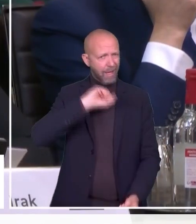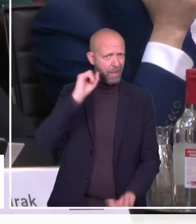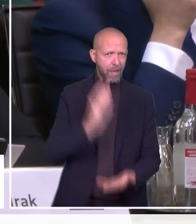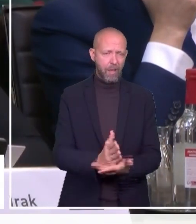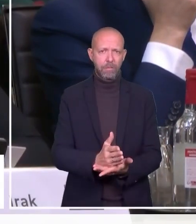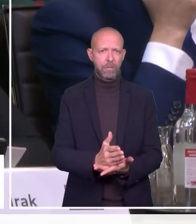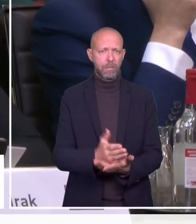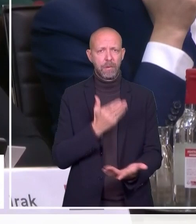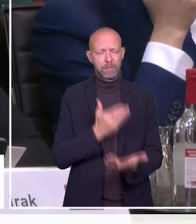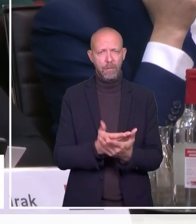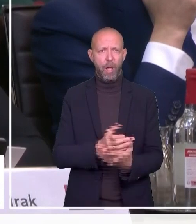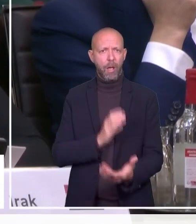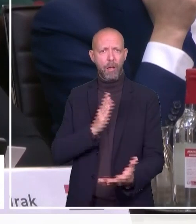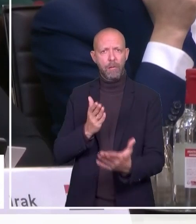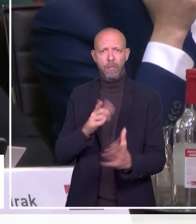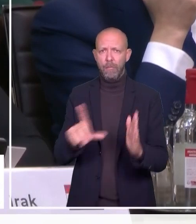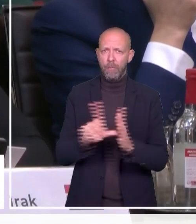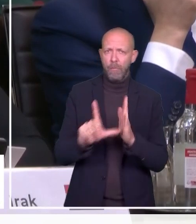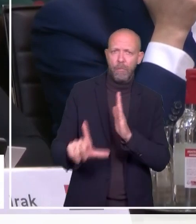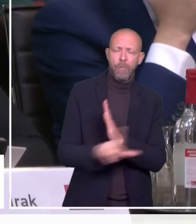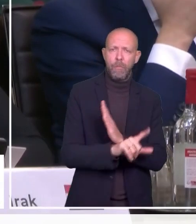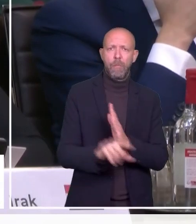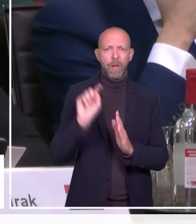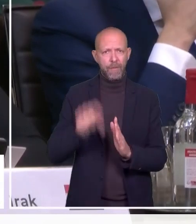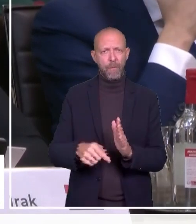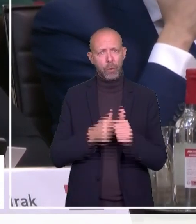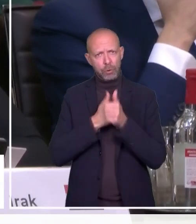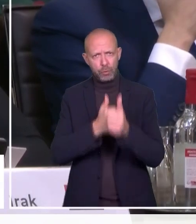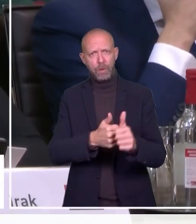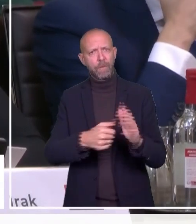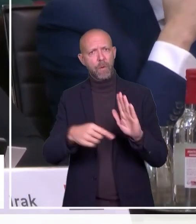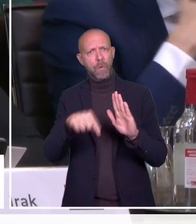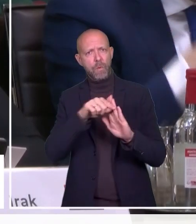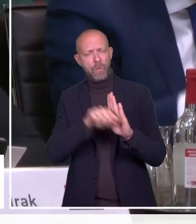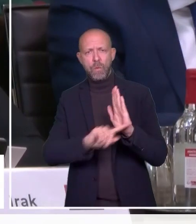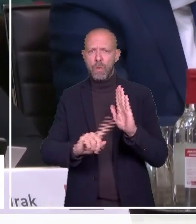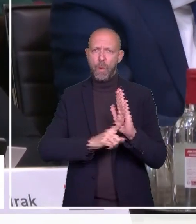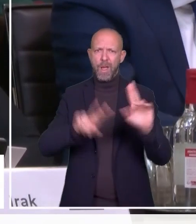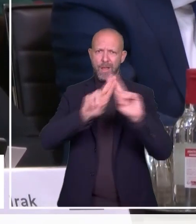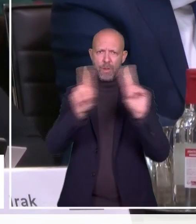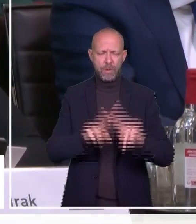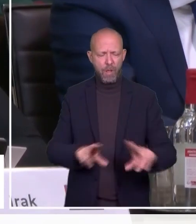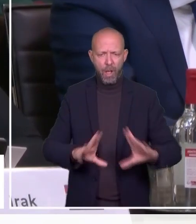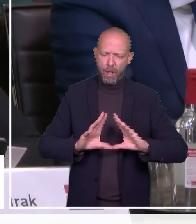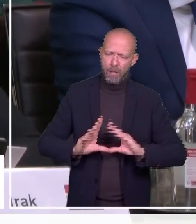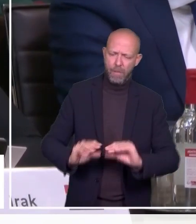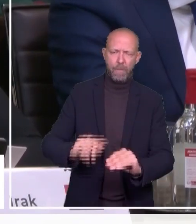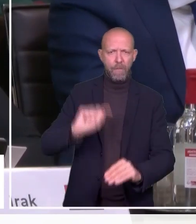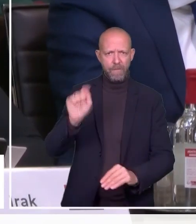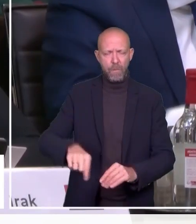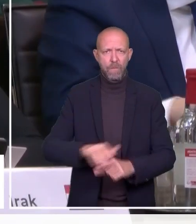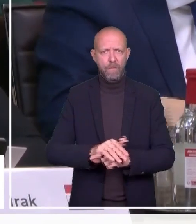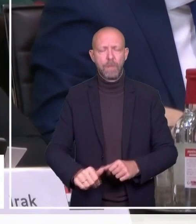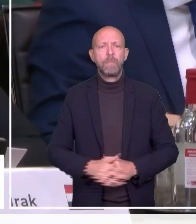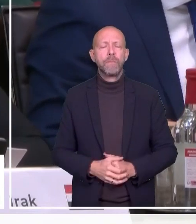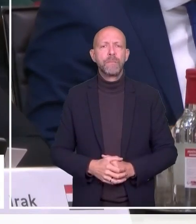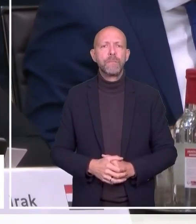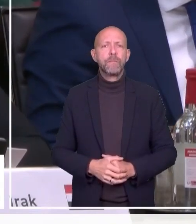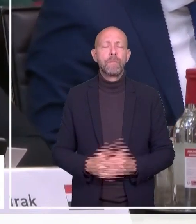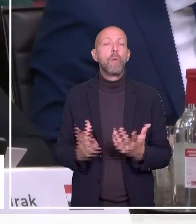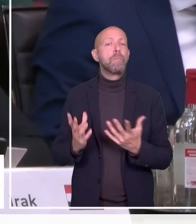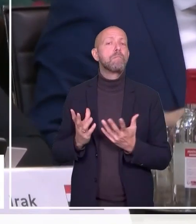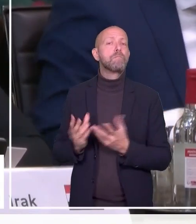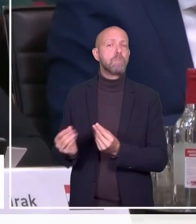السيدات والسادة، بادر العراق حكومة وشعبا منذ الأيام الأولى للحرب على لبنان إلى